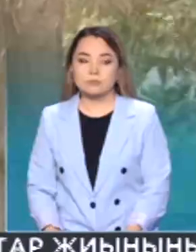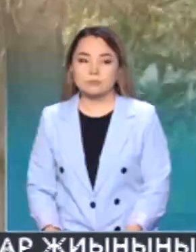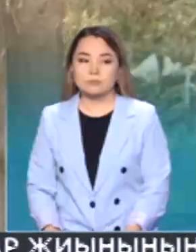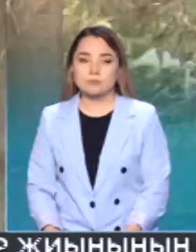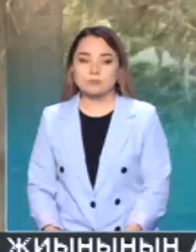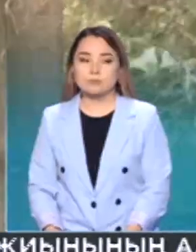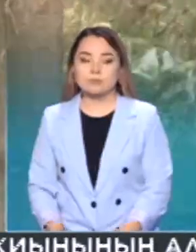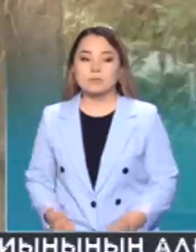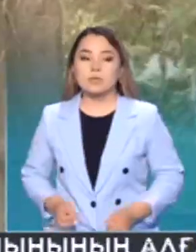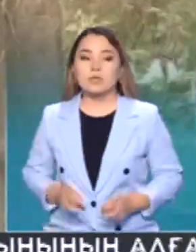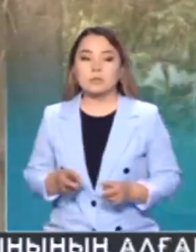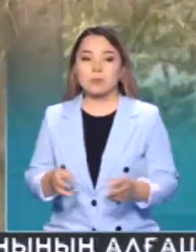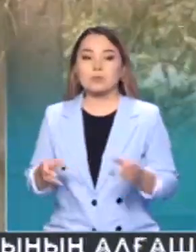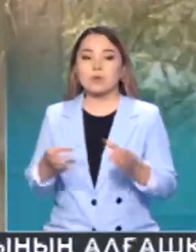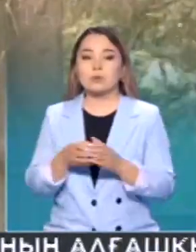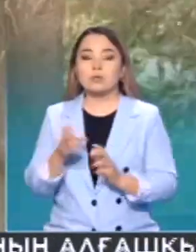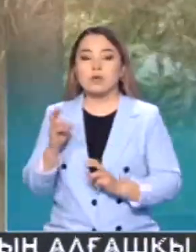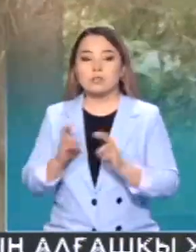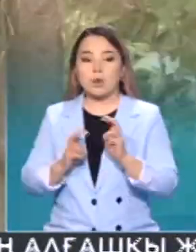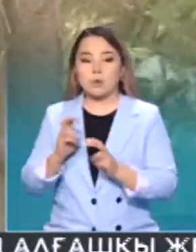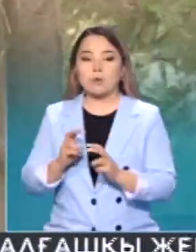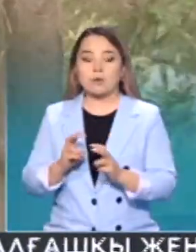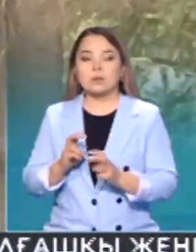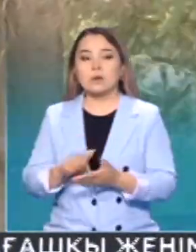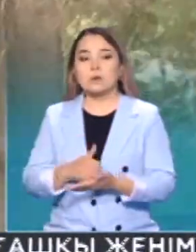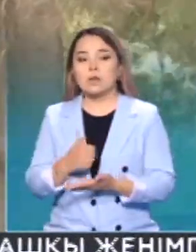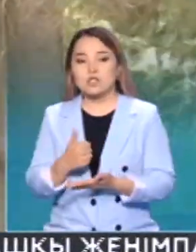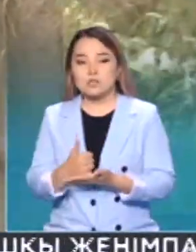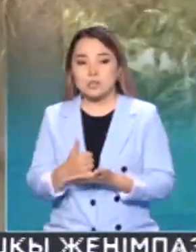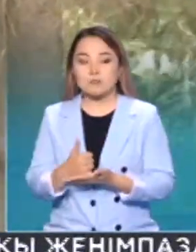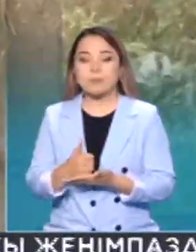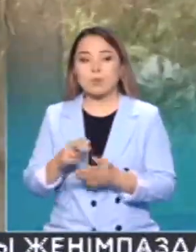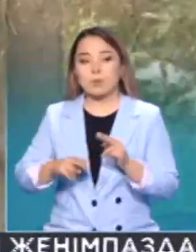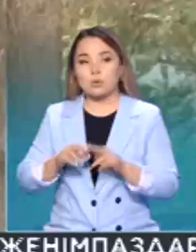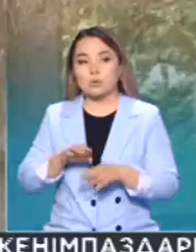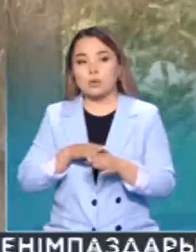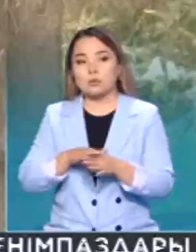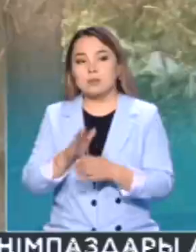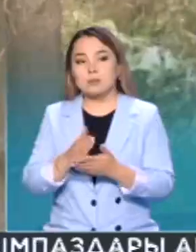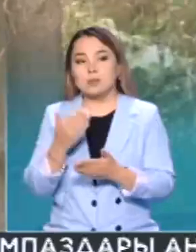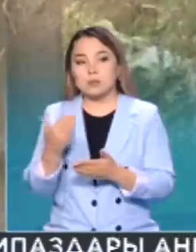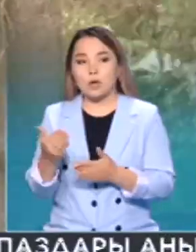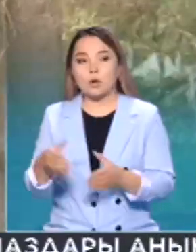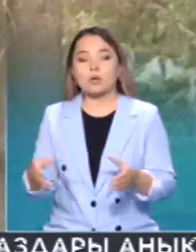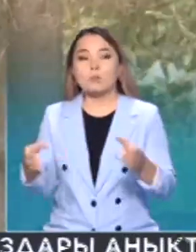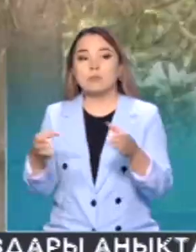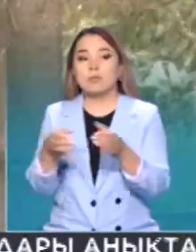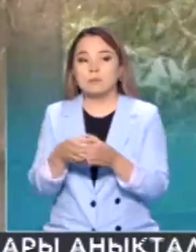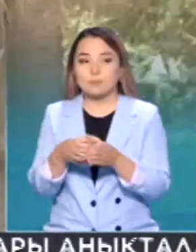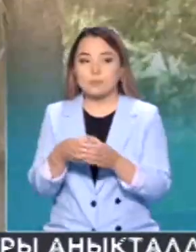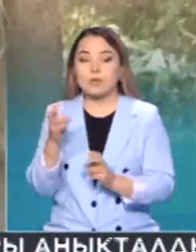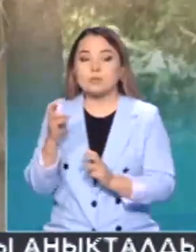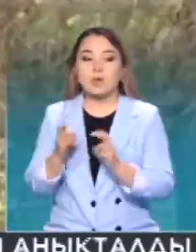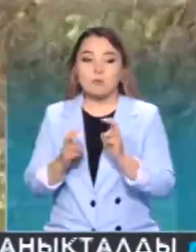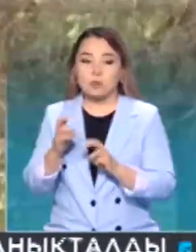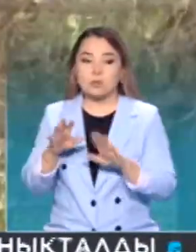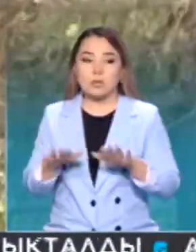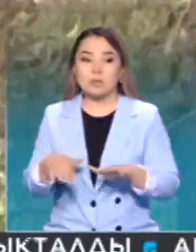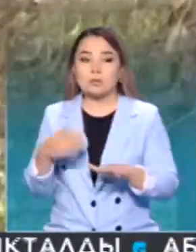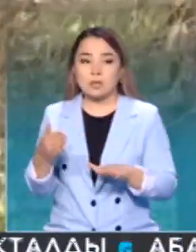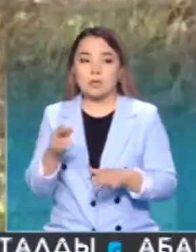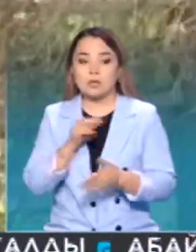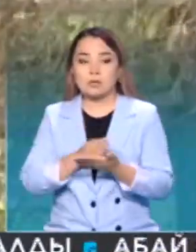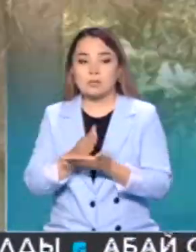Қылмыстық топты заводтың басшысы басқаруында құрылған. Оның құрамына заводтың